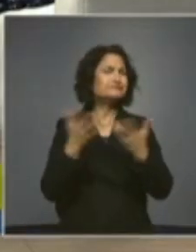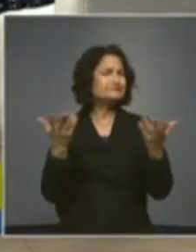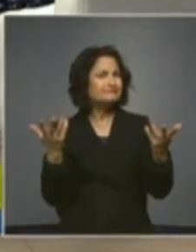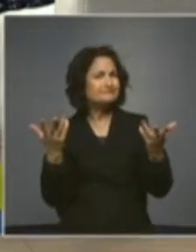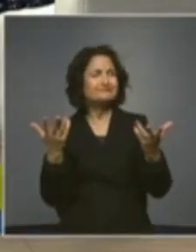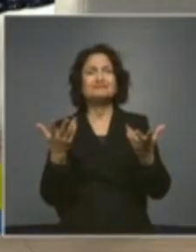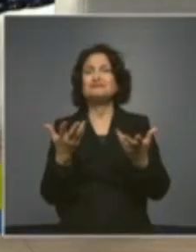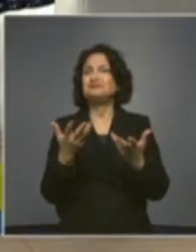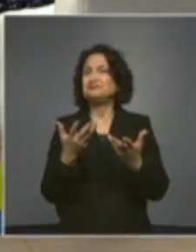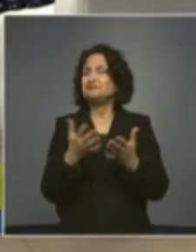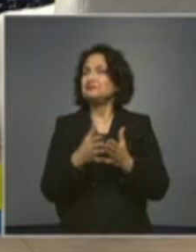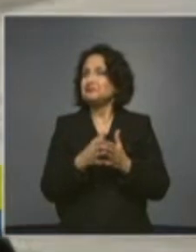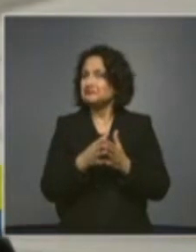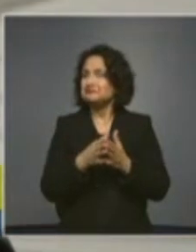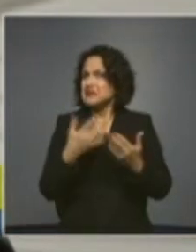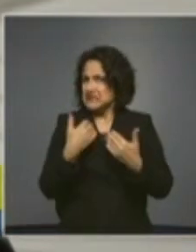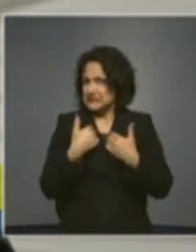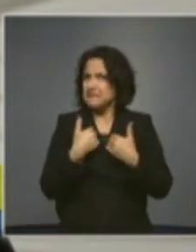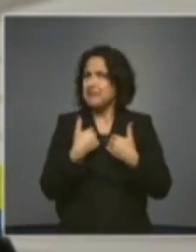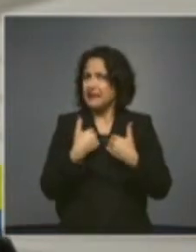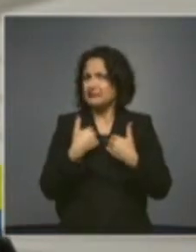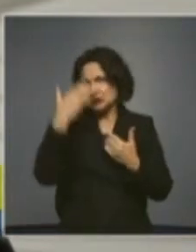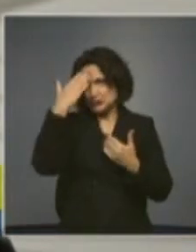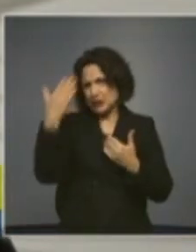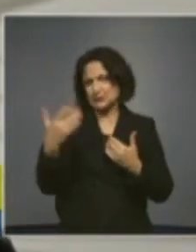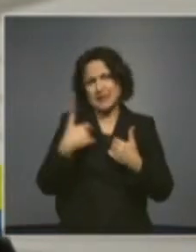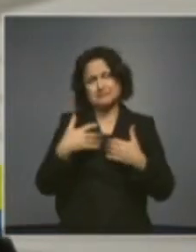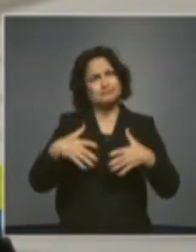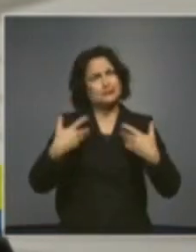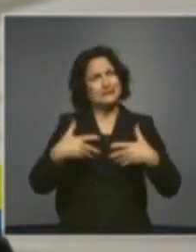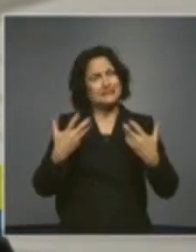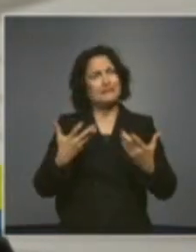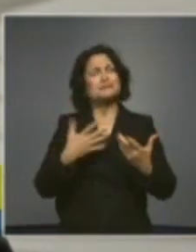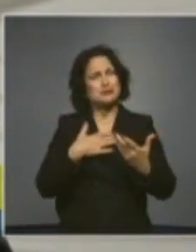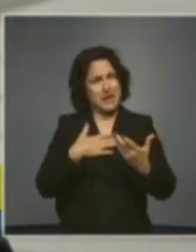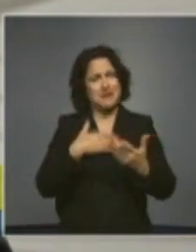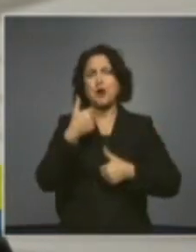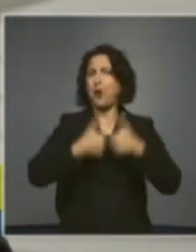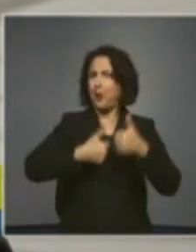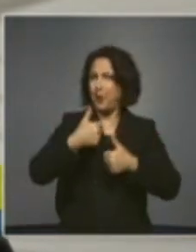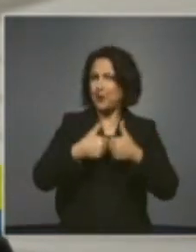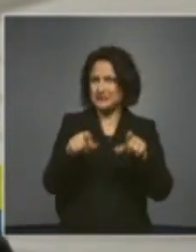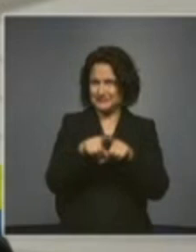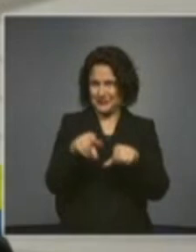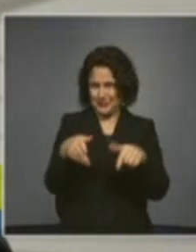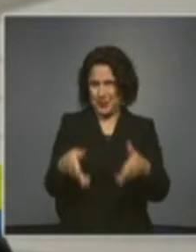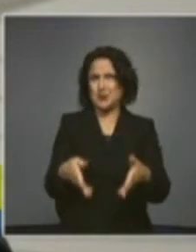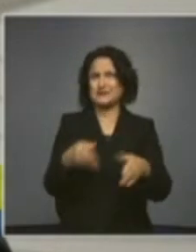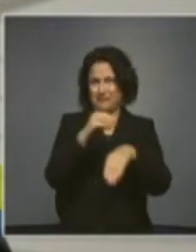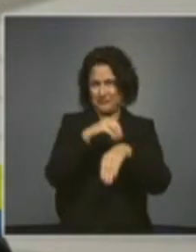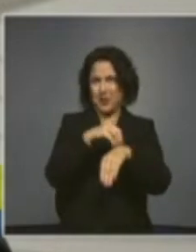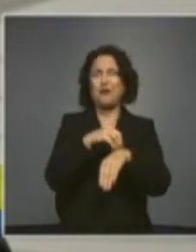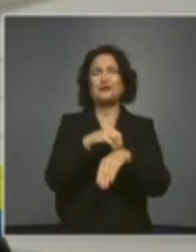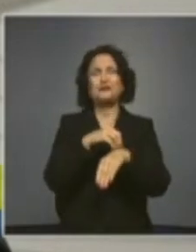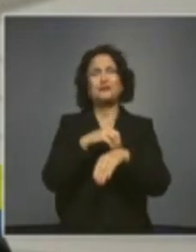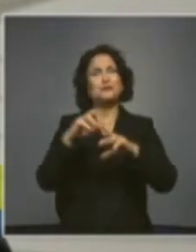като вашите? Ами, за мен, честно казано, аз съм много щастлив за това, че има конкурси като този в Пловдив и други инициативи, не само в